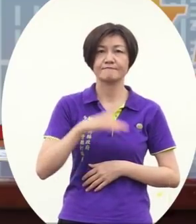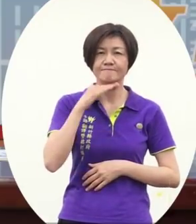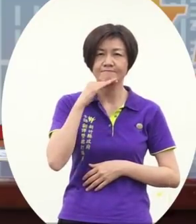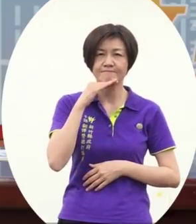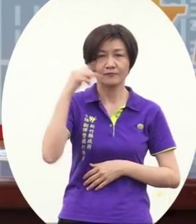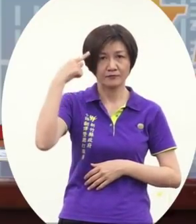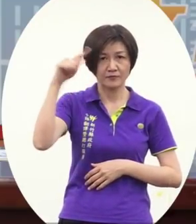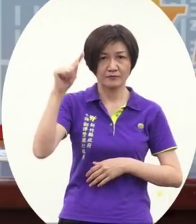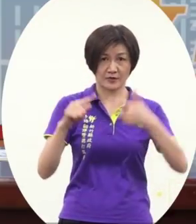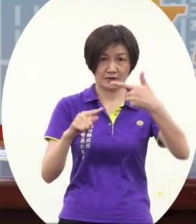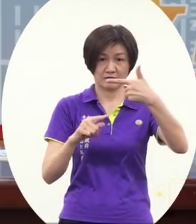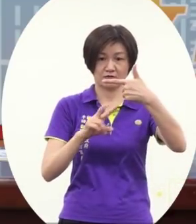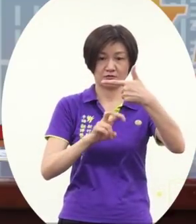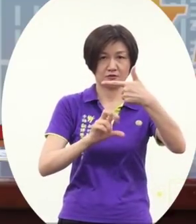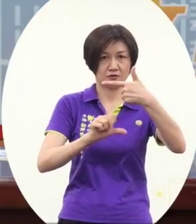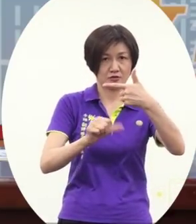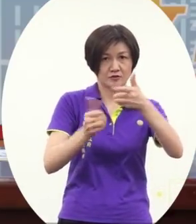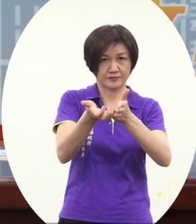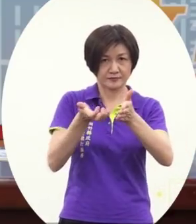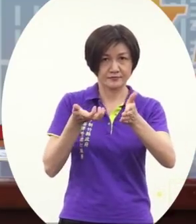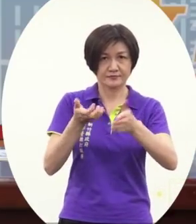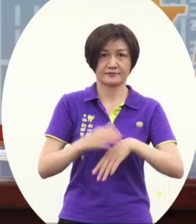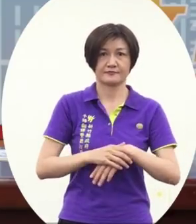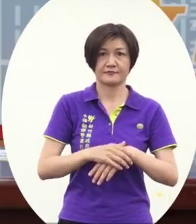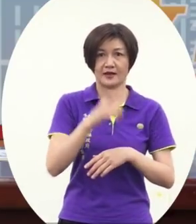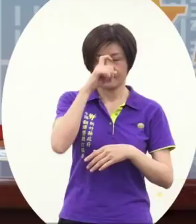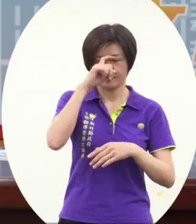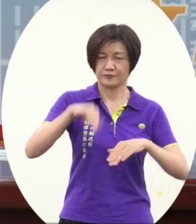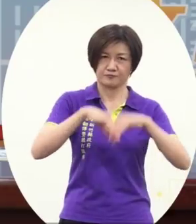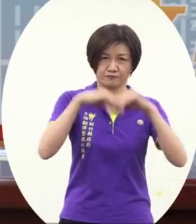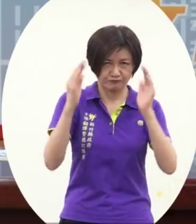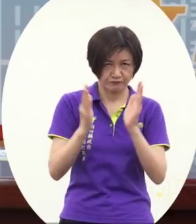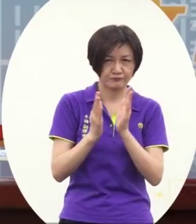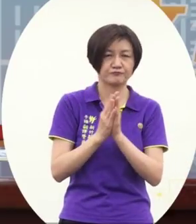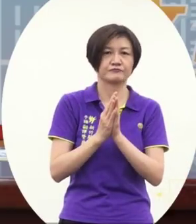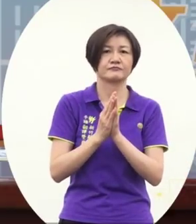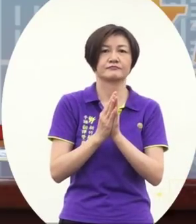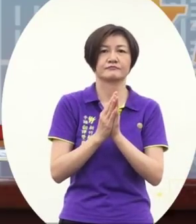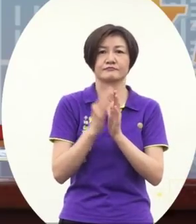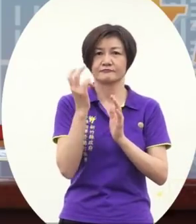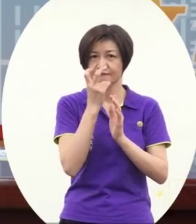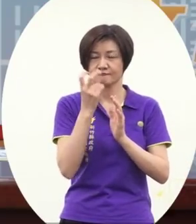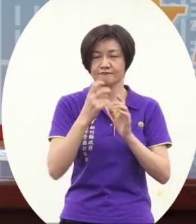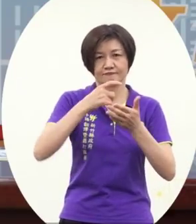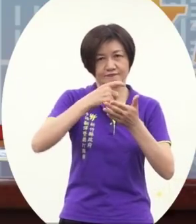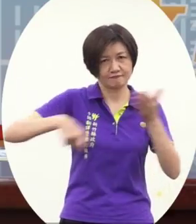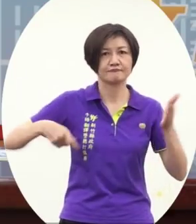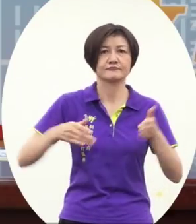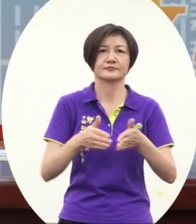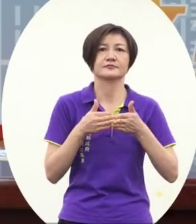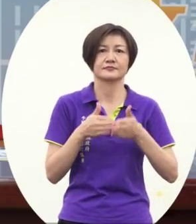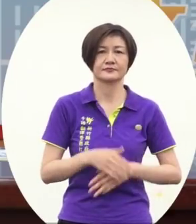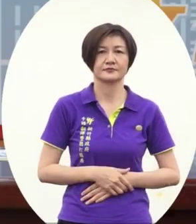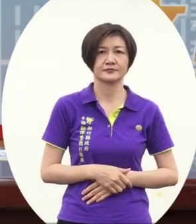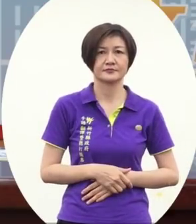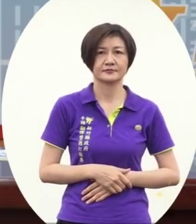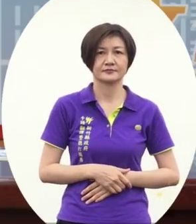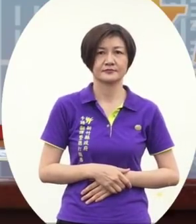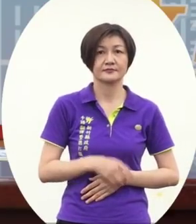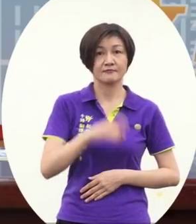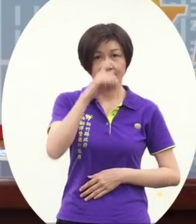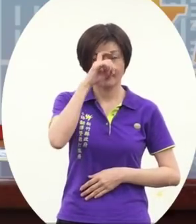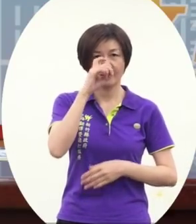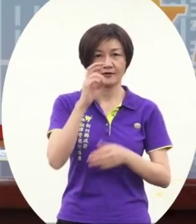天6月25日之前，我们全数要完成这些照护员的快筛，所以也希望这